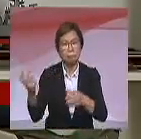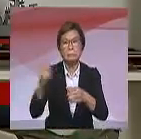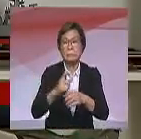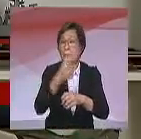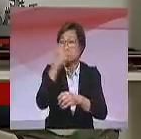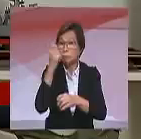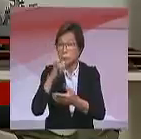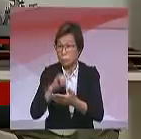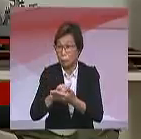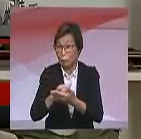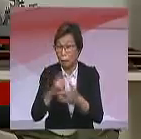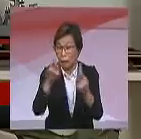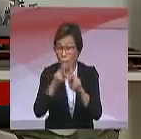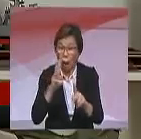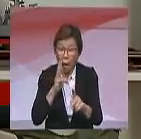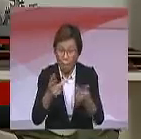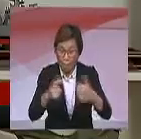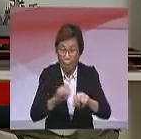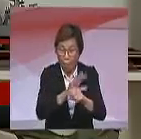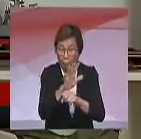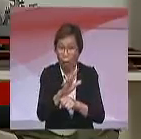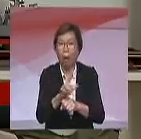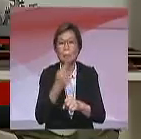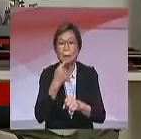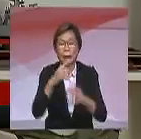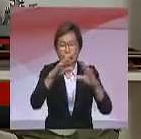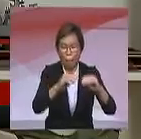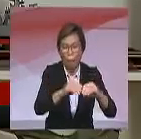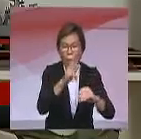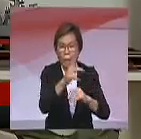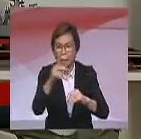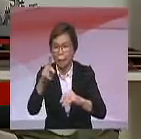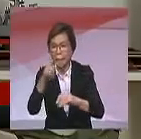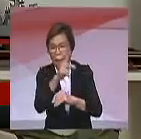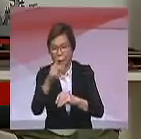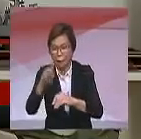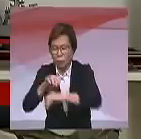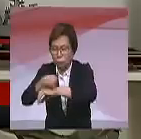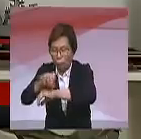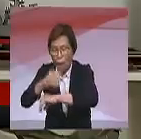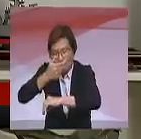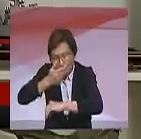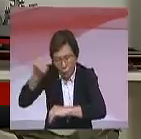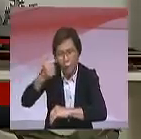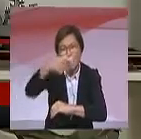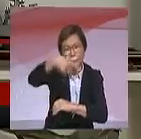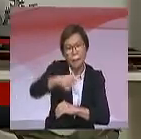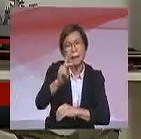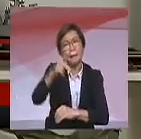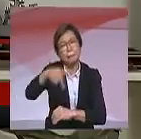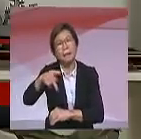sidang hari ini bersetuju untuk melaksanakan Perintah Kawalan Pergerakan Diperketatkan ataupun